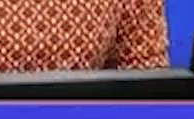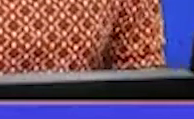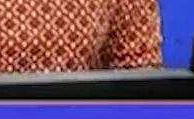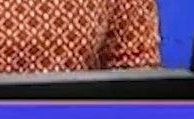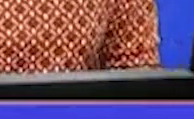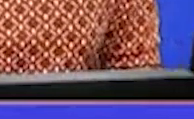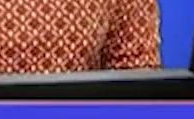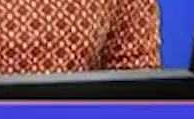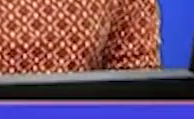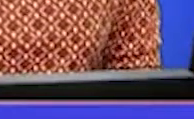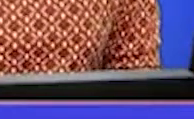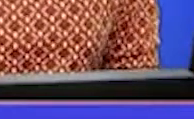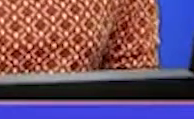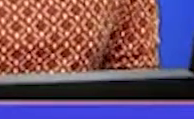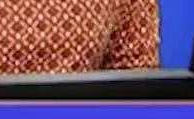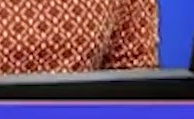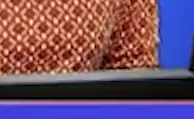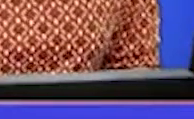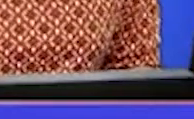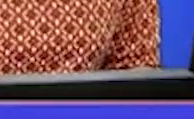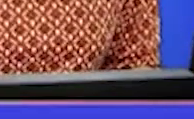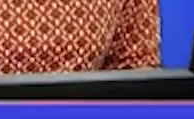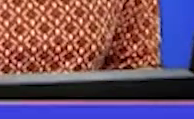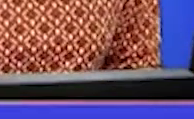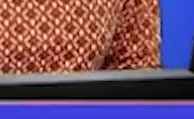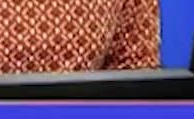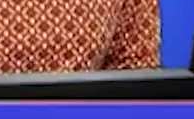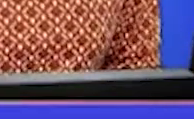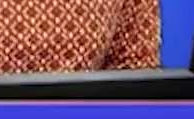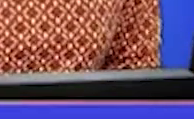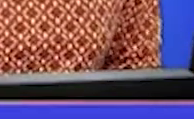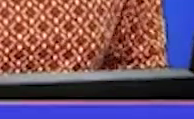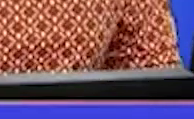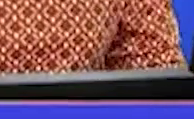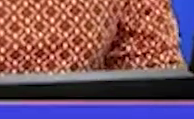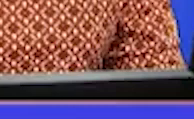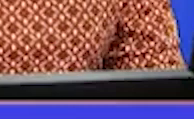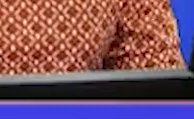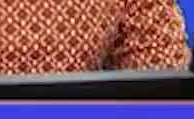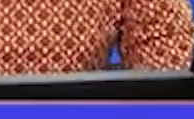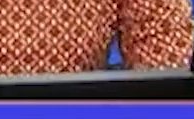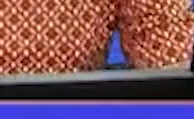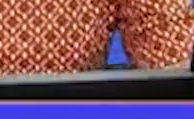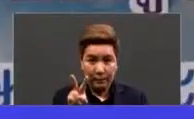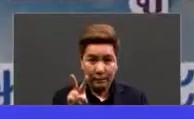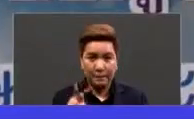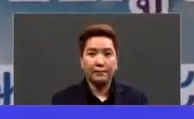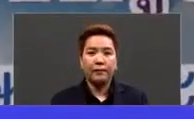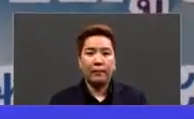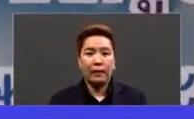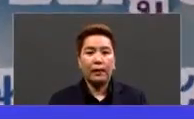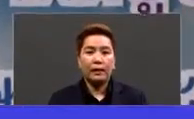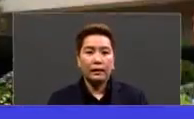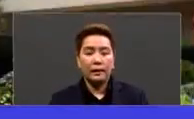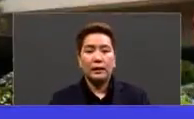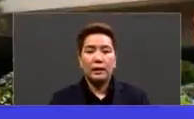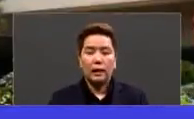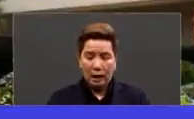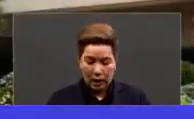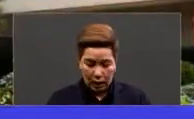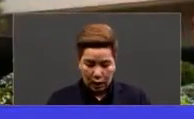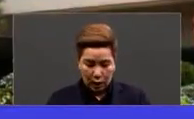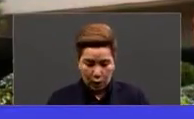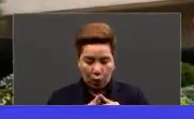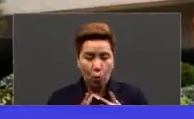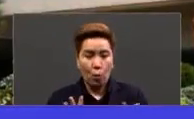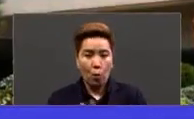เนื่องในเทศกาลวันอาสาหบูชาและวันเข้าพรรษาเองทางกระทรวงวัฒนธรรมเขามีการจัดกิจกรรมในการส่งเสริมพระพุทธศ